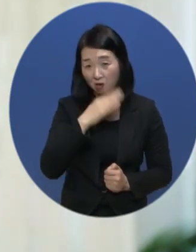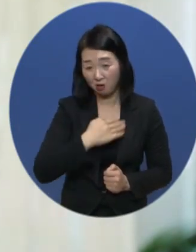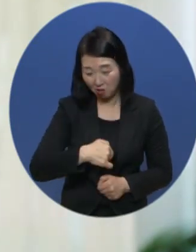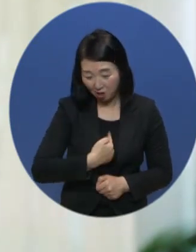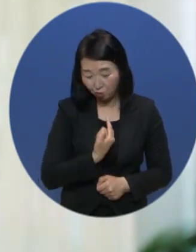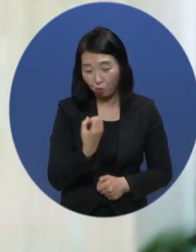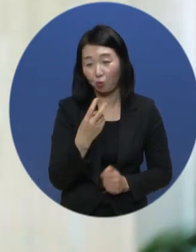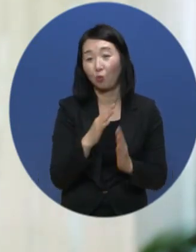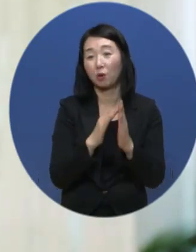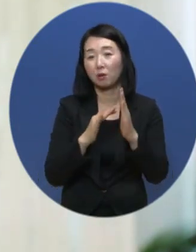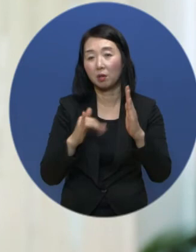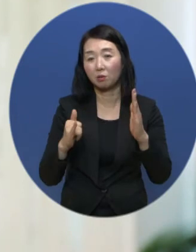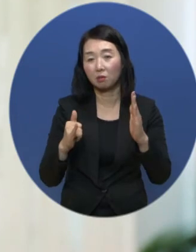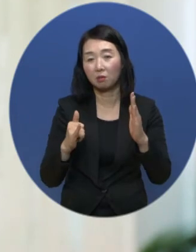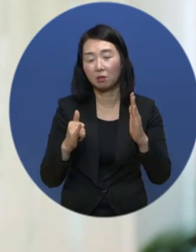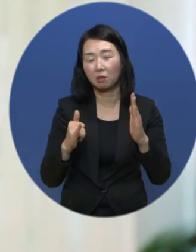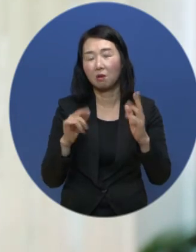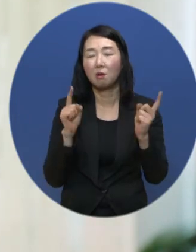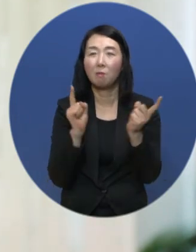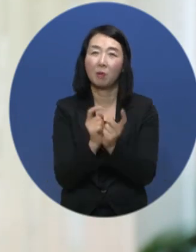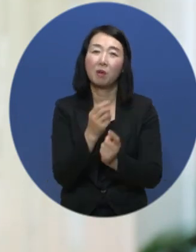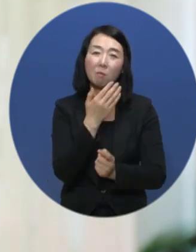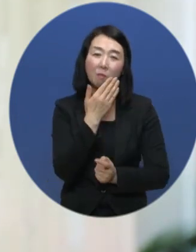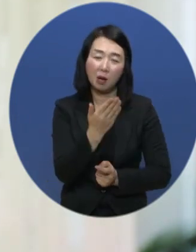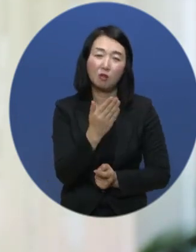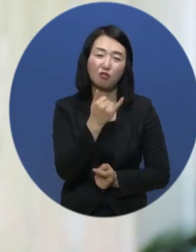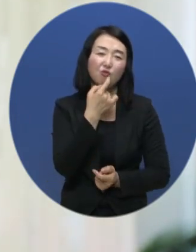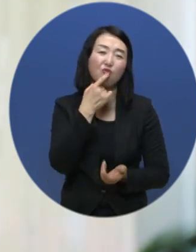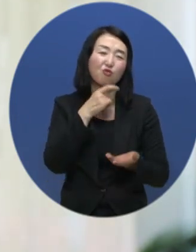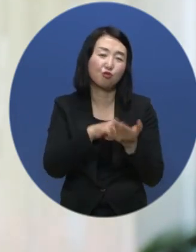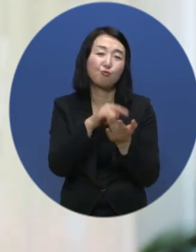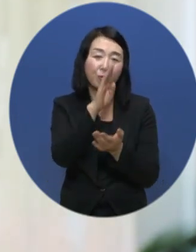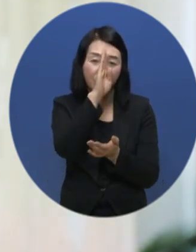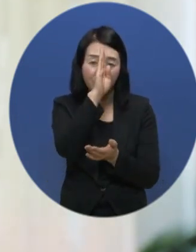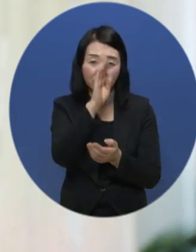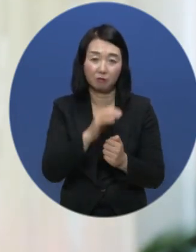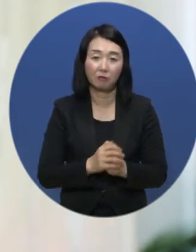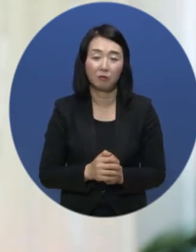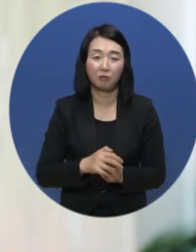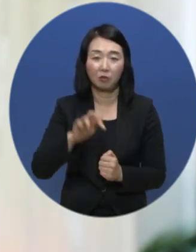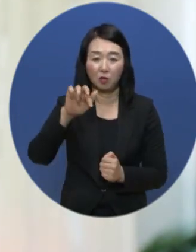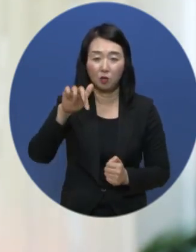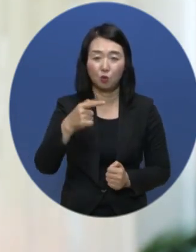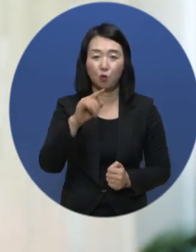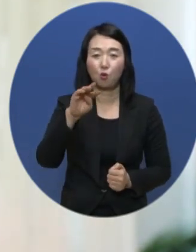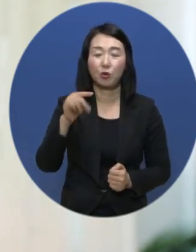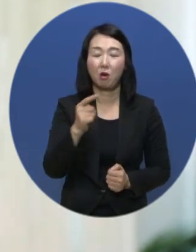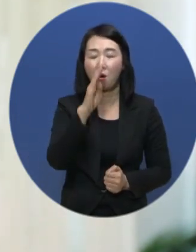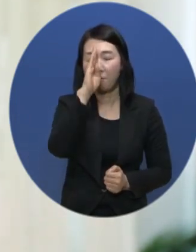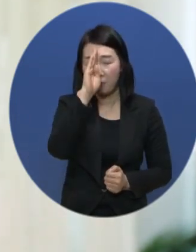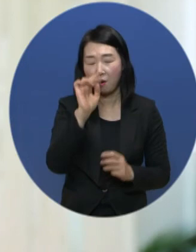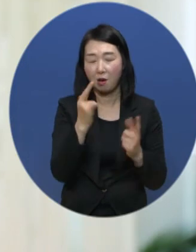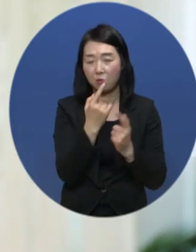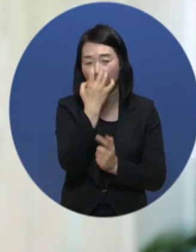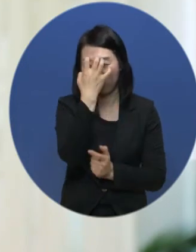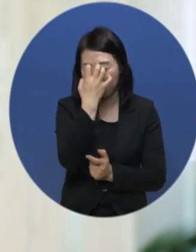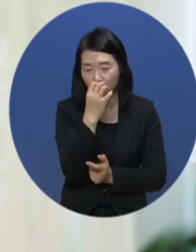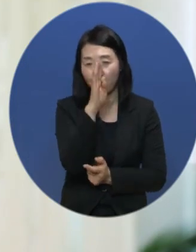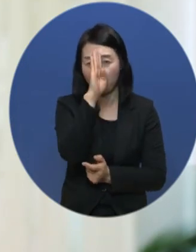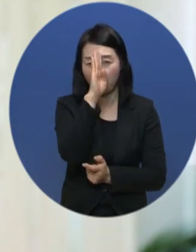우리 가족들이 걸릴 수도 있는 흔한 병입니다. 꼭 조현병이 아니더라도 우울증,